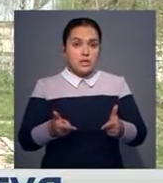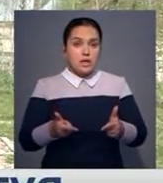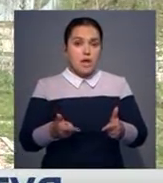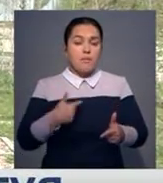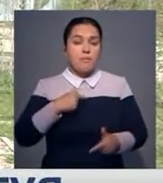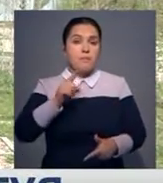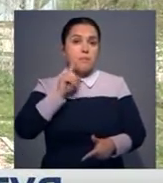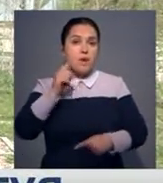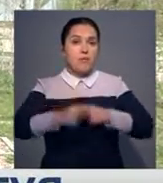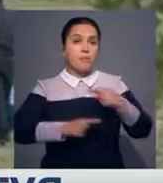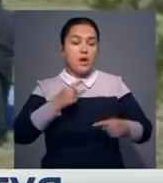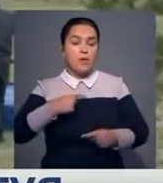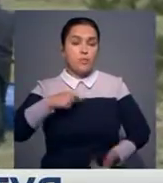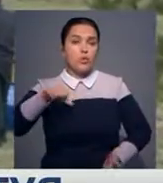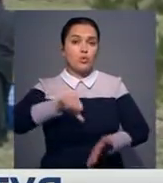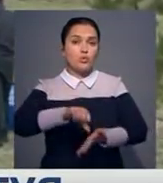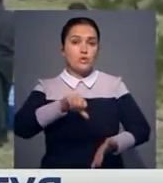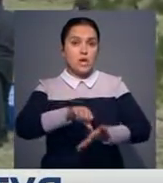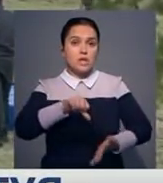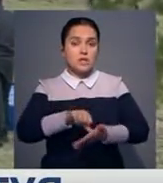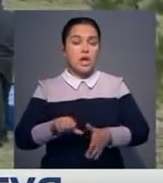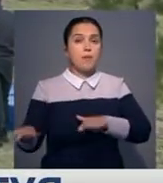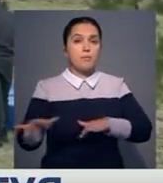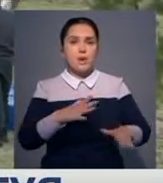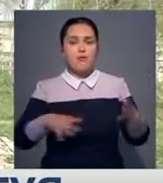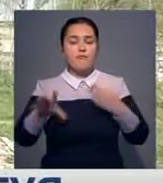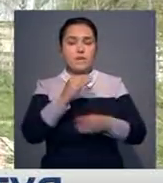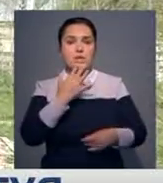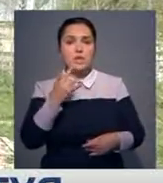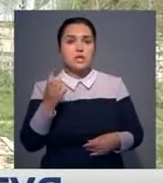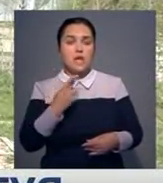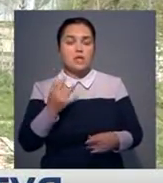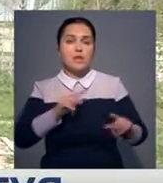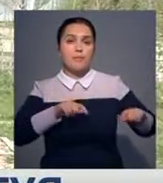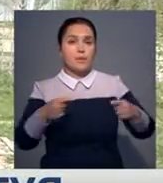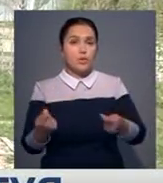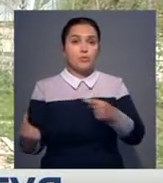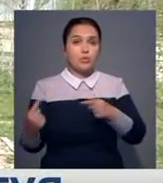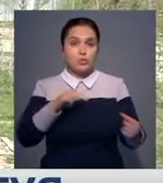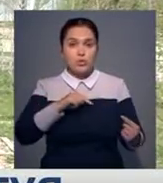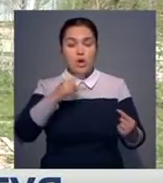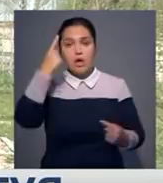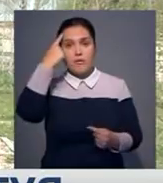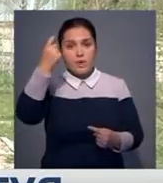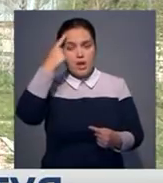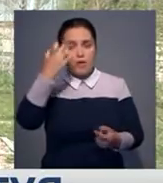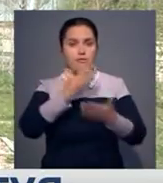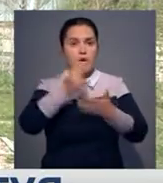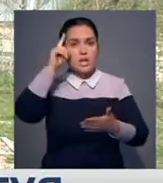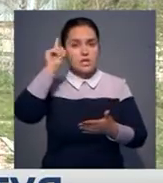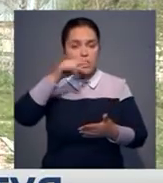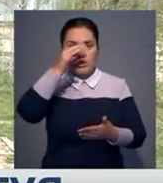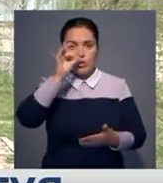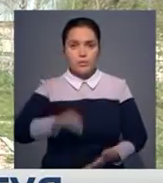молодое поколение, принимаем участие в мероприятиях всех этносов и передаем друг другу информацию, свои знания,